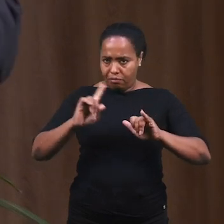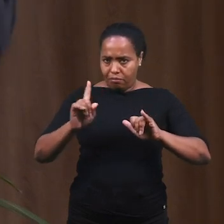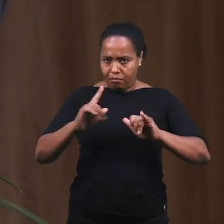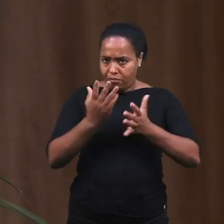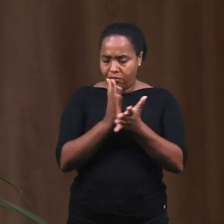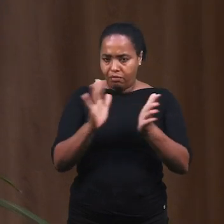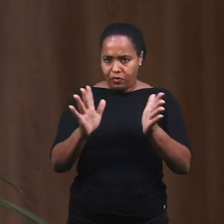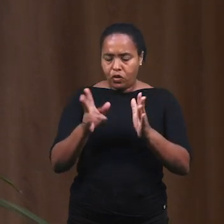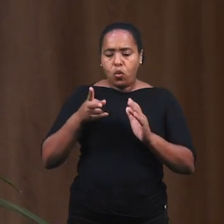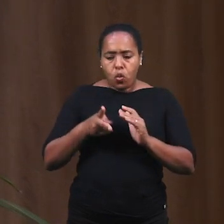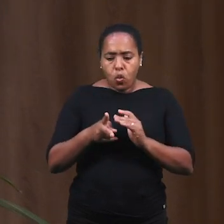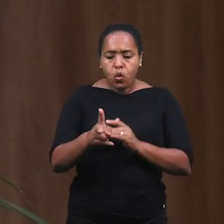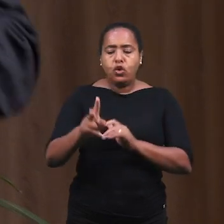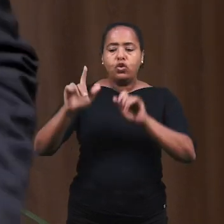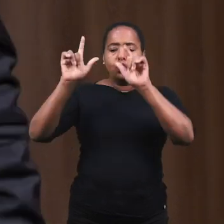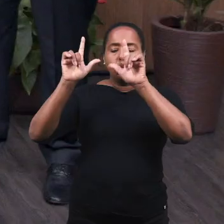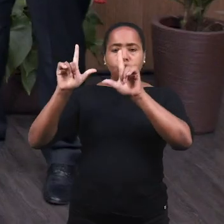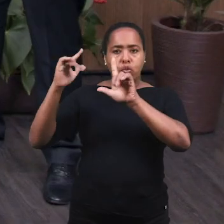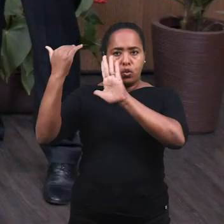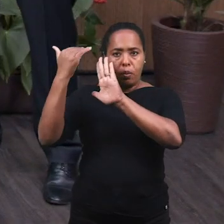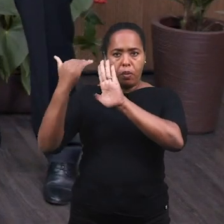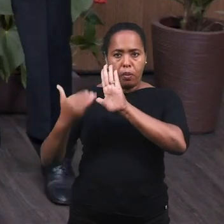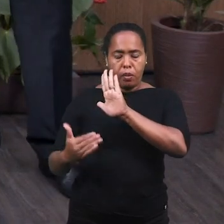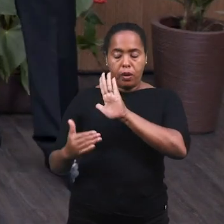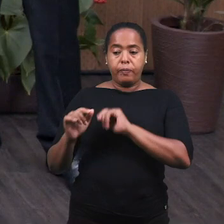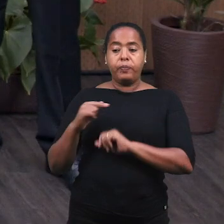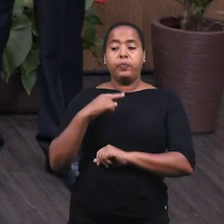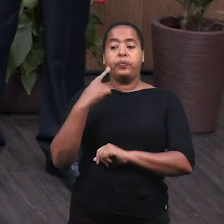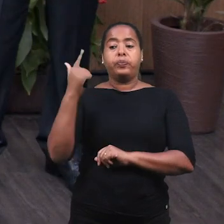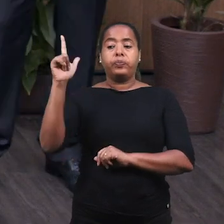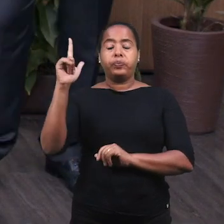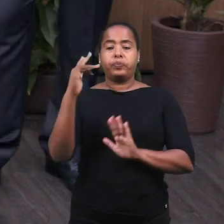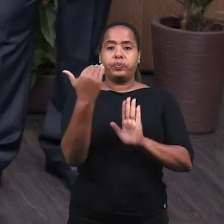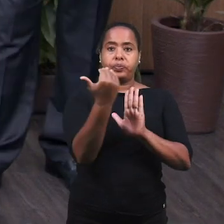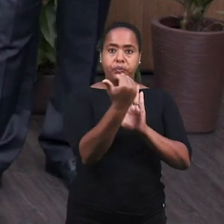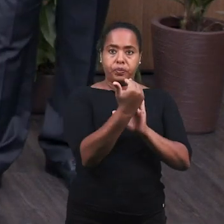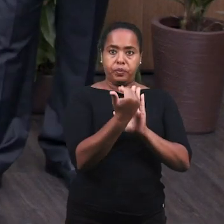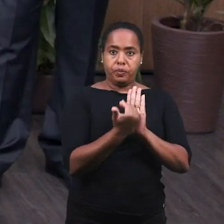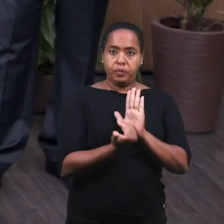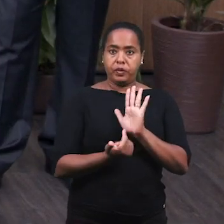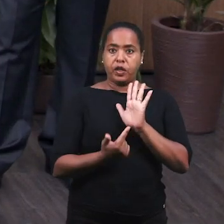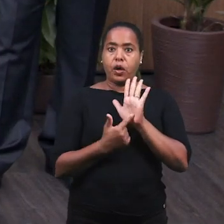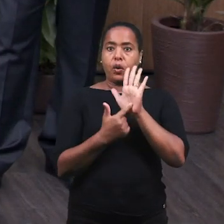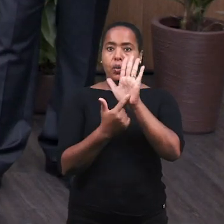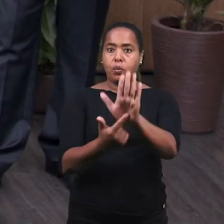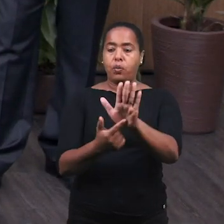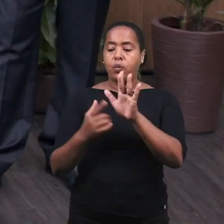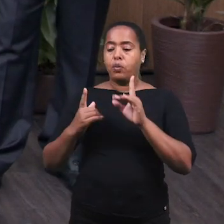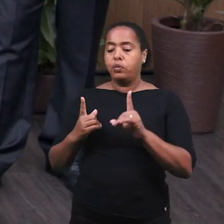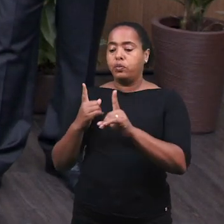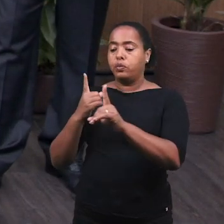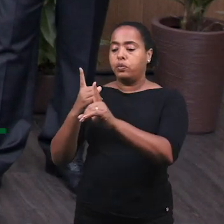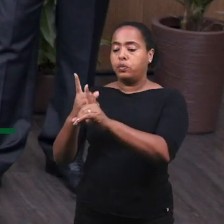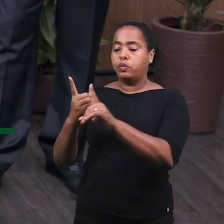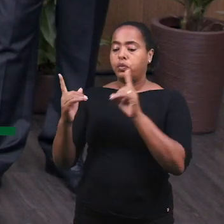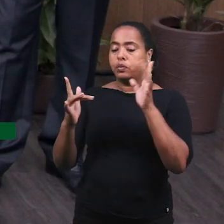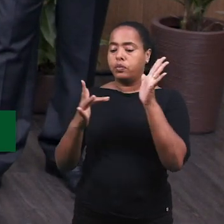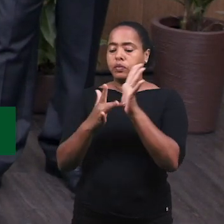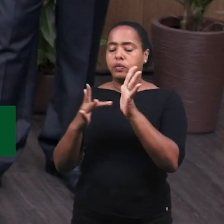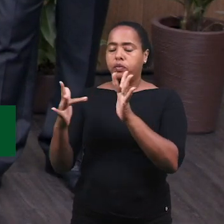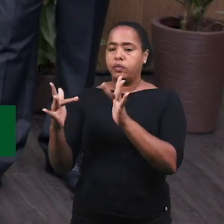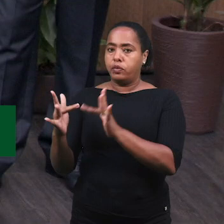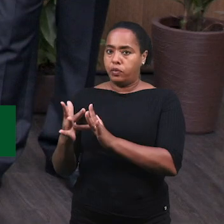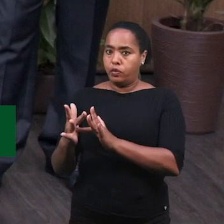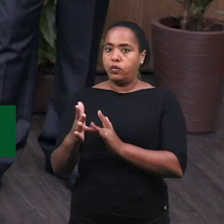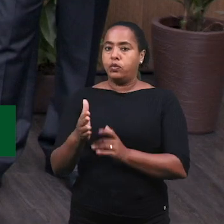продолжайте смотреть рубрики, которые придут за этой. На следующей программе мы поговорим